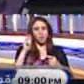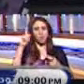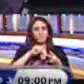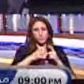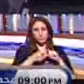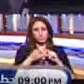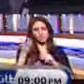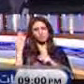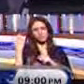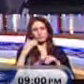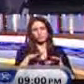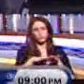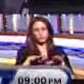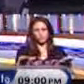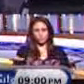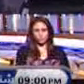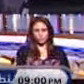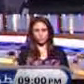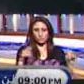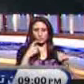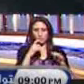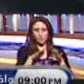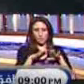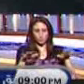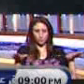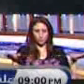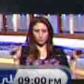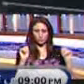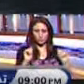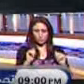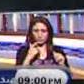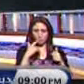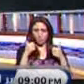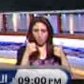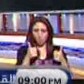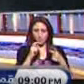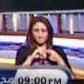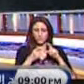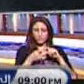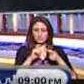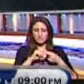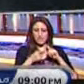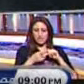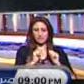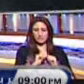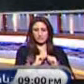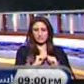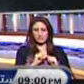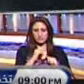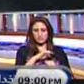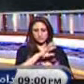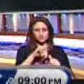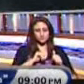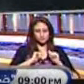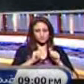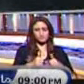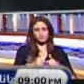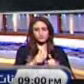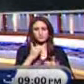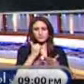هدوء تام، الامور بدأت تستقر في الحياة الطبيعية لبورسعيد. كان في مبادرة لإعادة